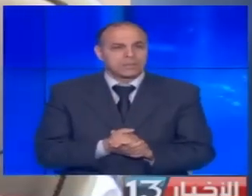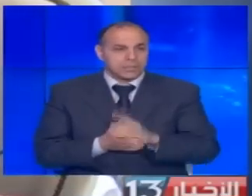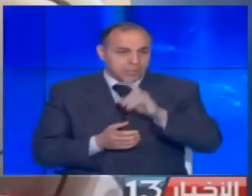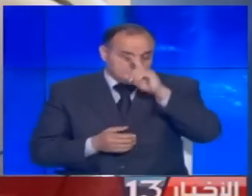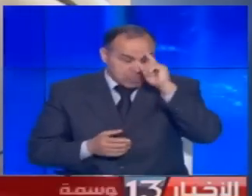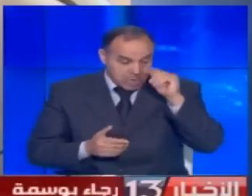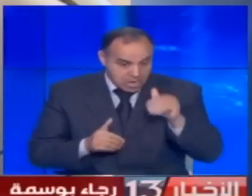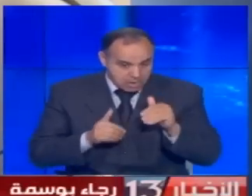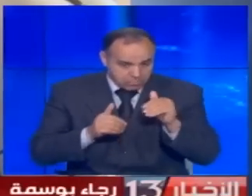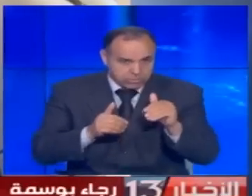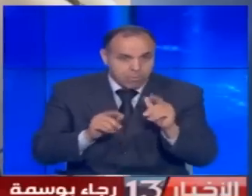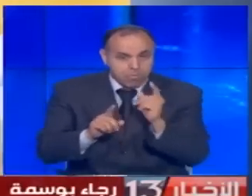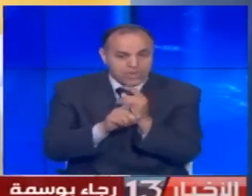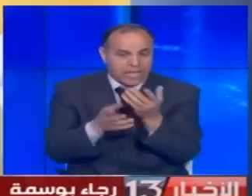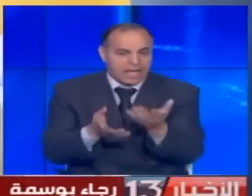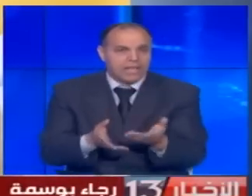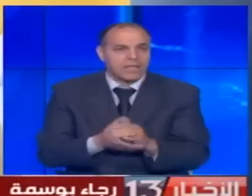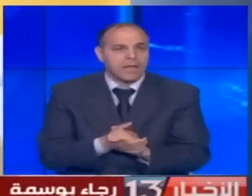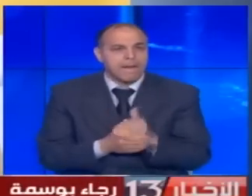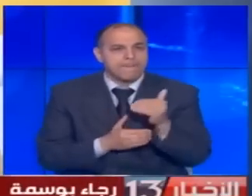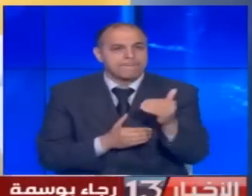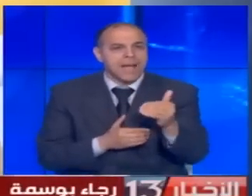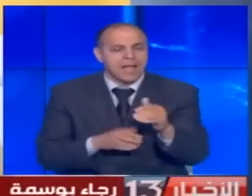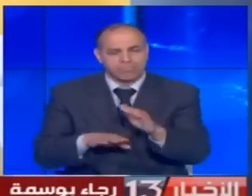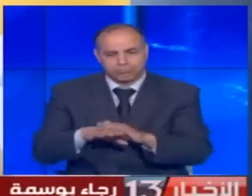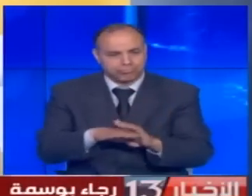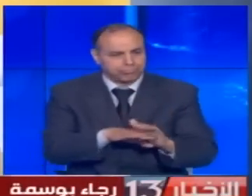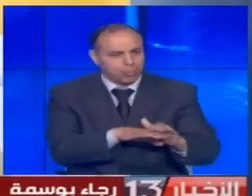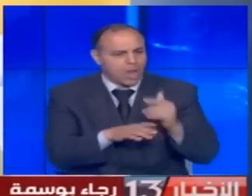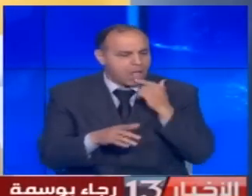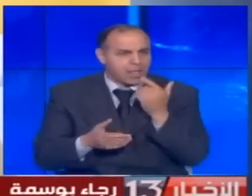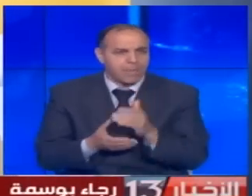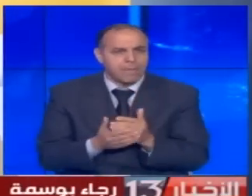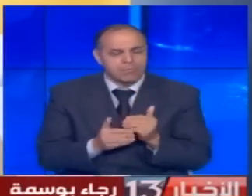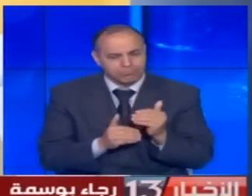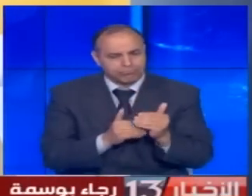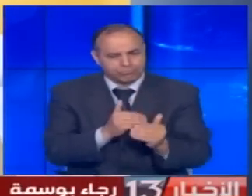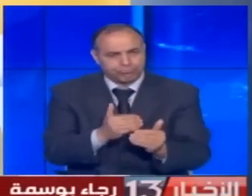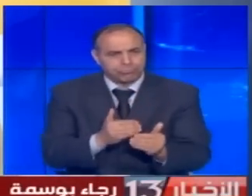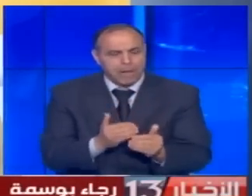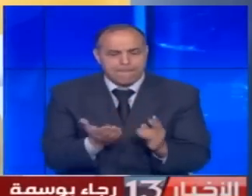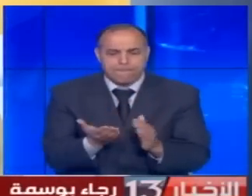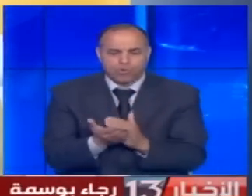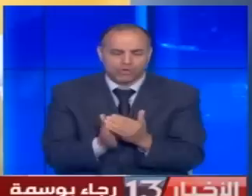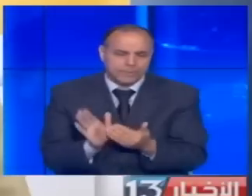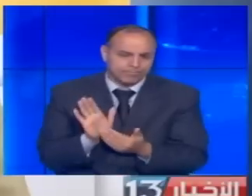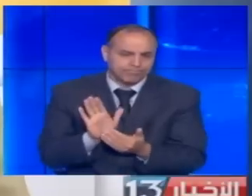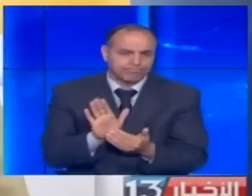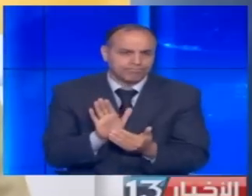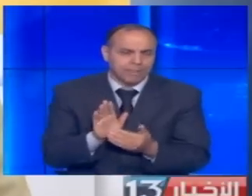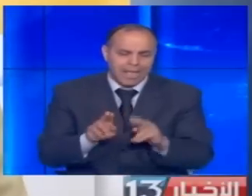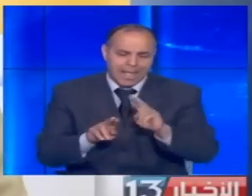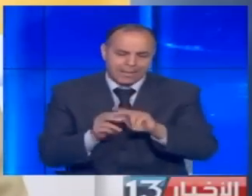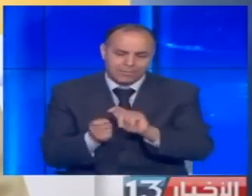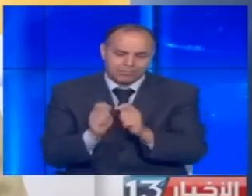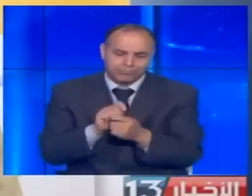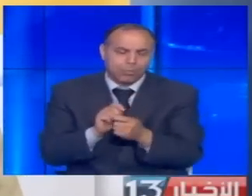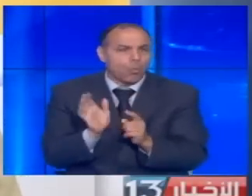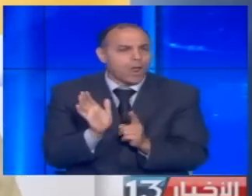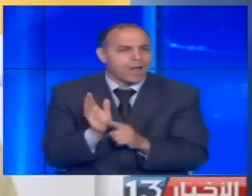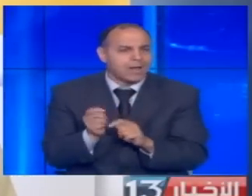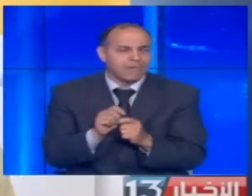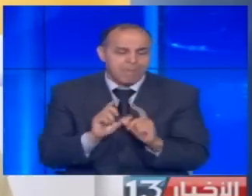على هذا الملتقى بعد توسيع بشان تقدموا بمشروع تنقيح لمجله مرافعاته